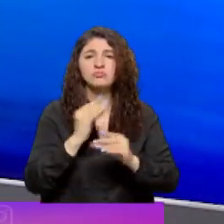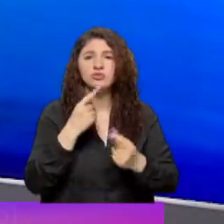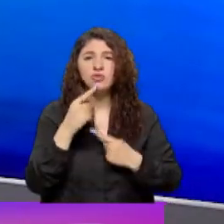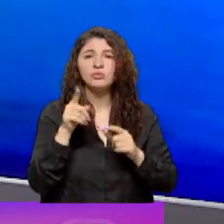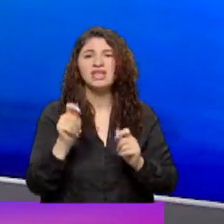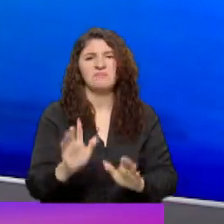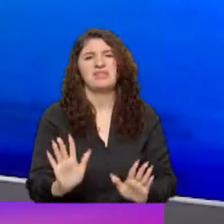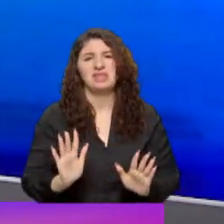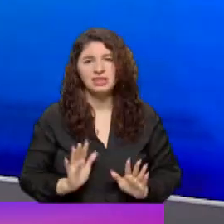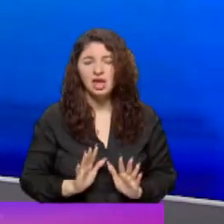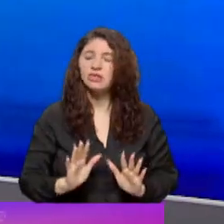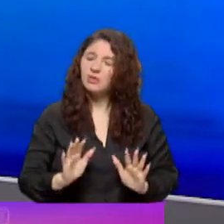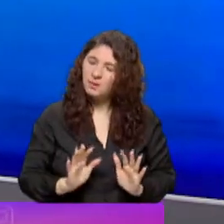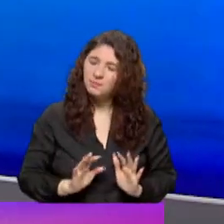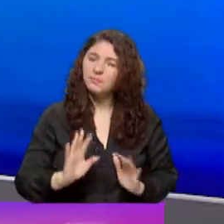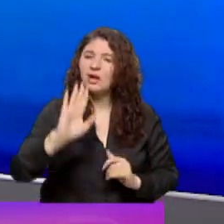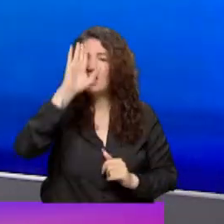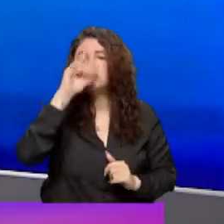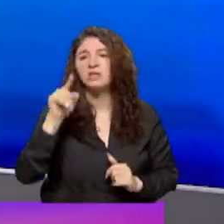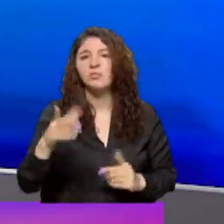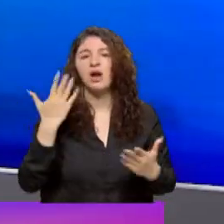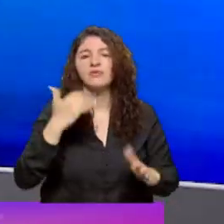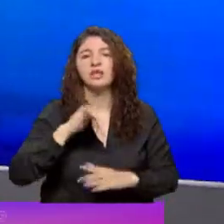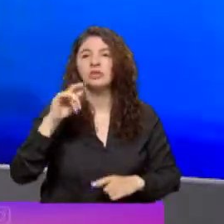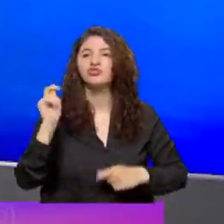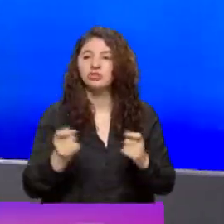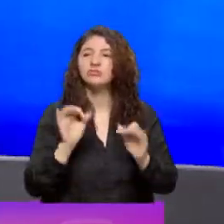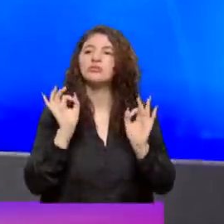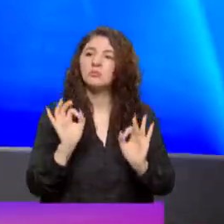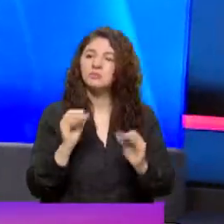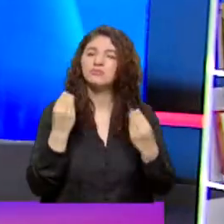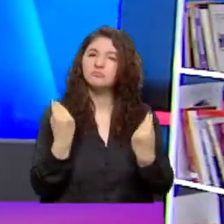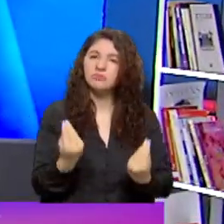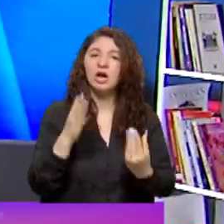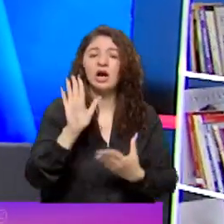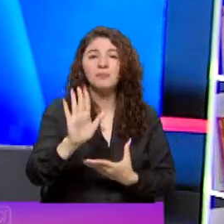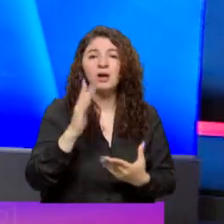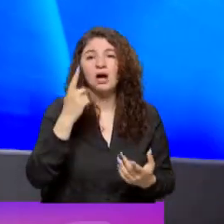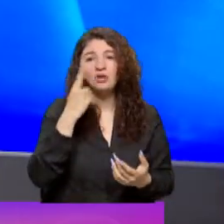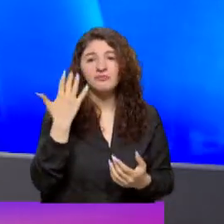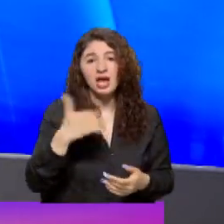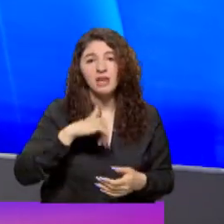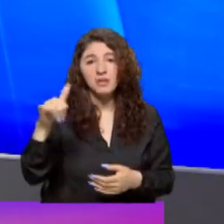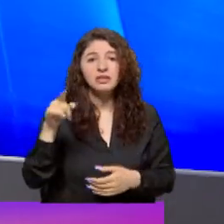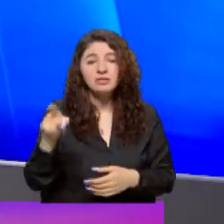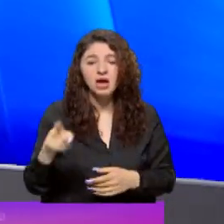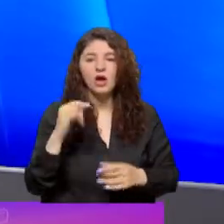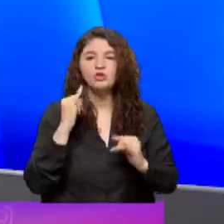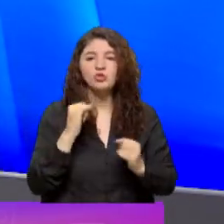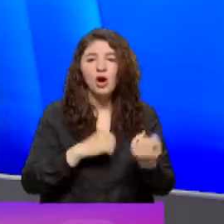ki bunu yapmayın tamam İstanbul Havalimanı çalıştım Peki ama Atatürk Havalimanı da